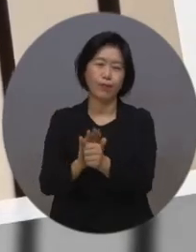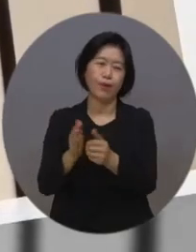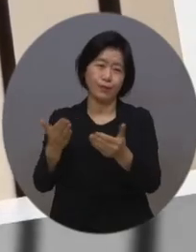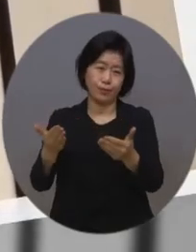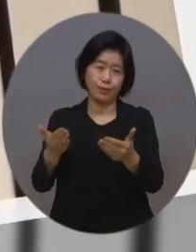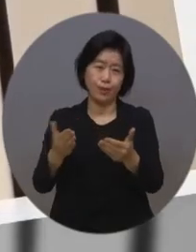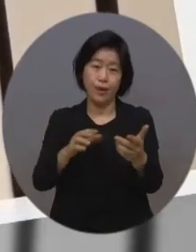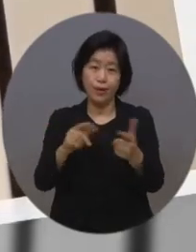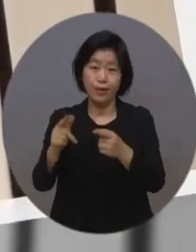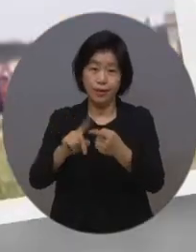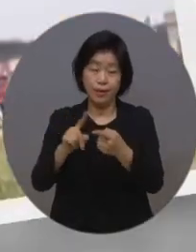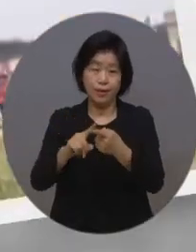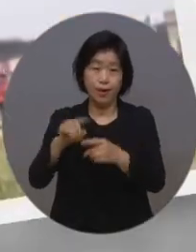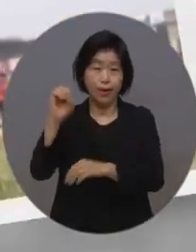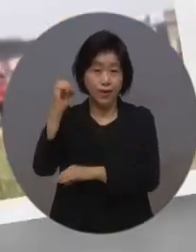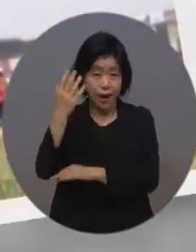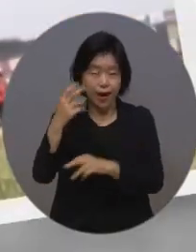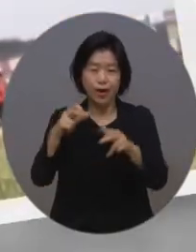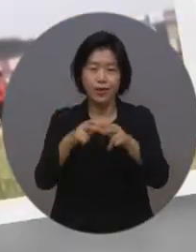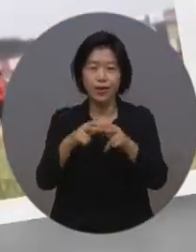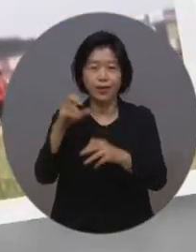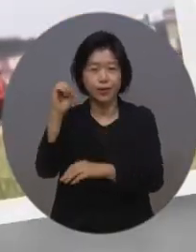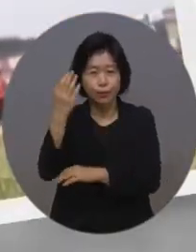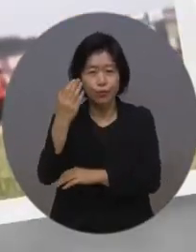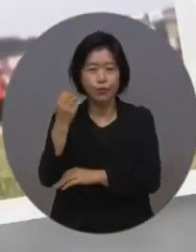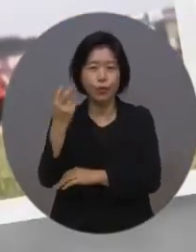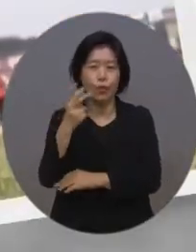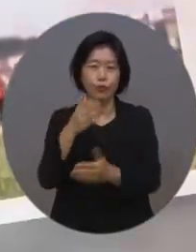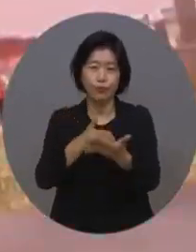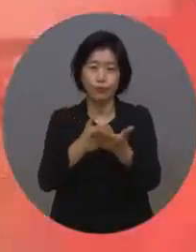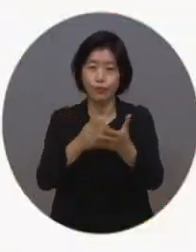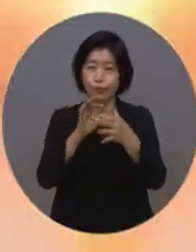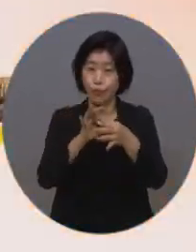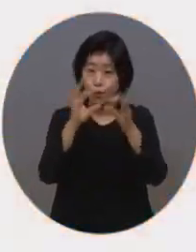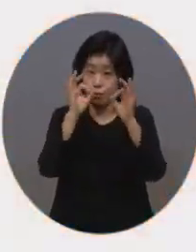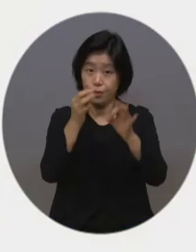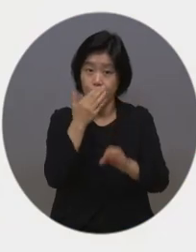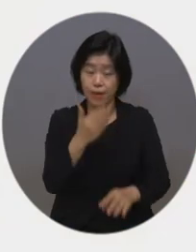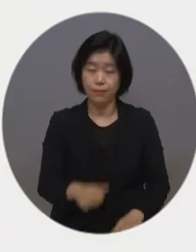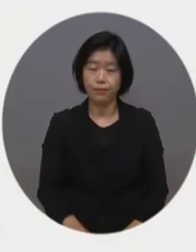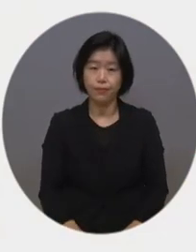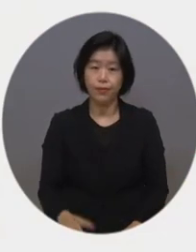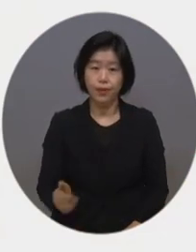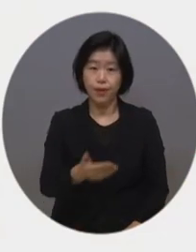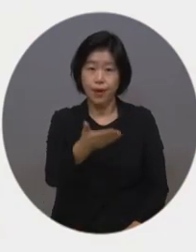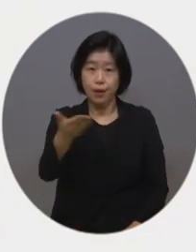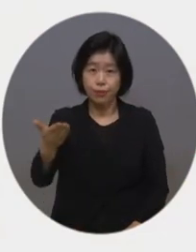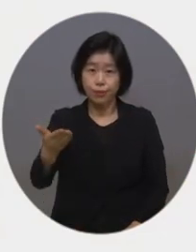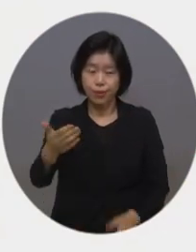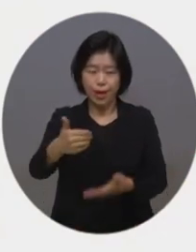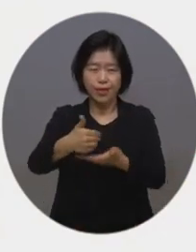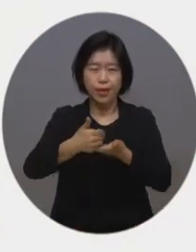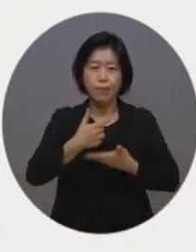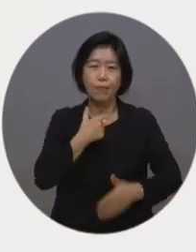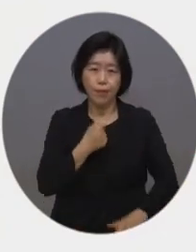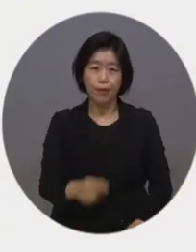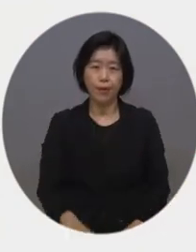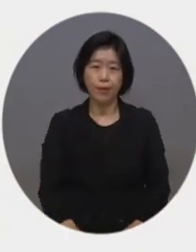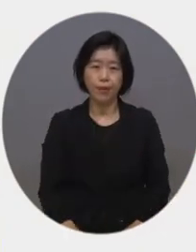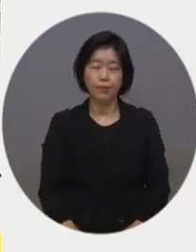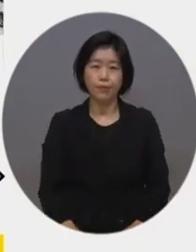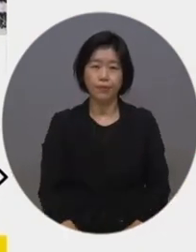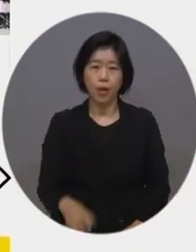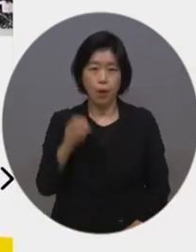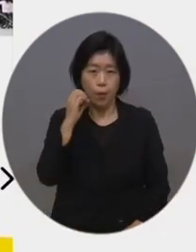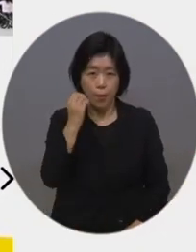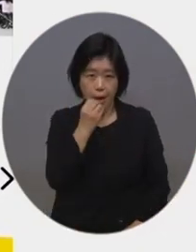뉴스 홈페이지를 통해 보다 다양한 소식을 접할 수 있습니다. 시청자 여러분의 제보를 기다립니다. 웰페어 뉴스